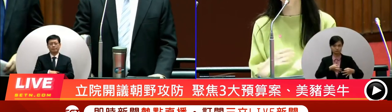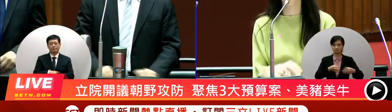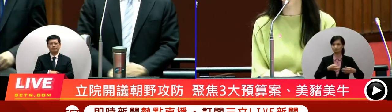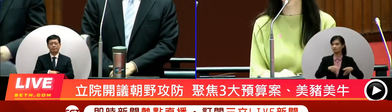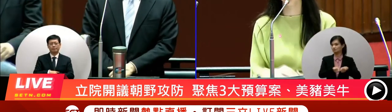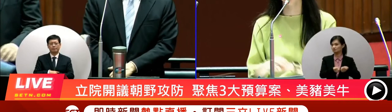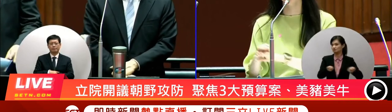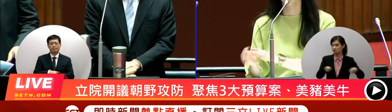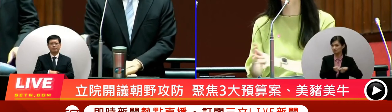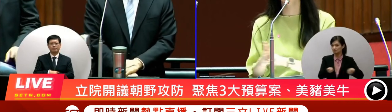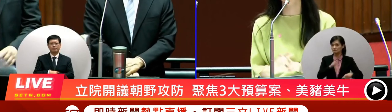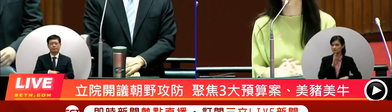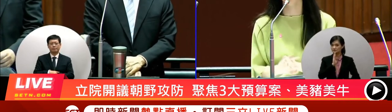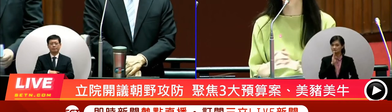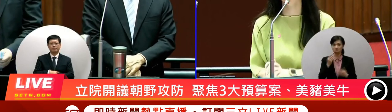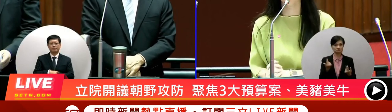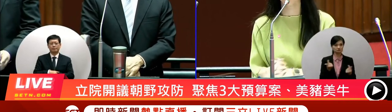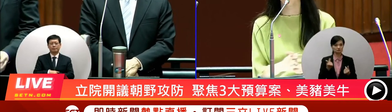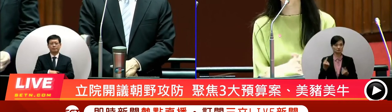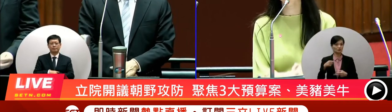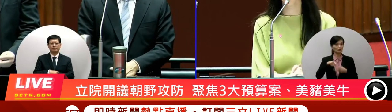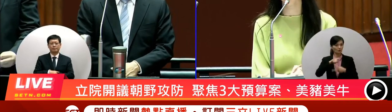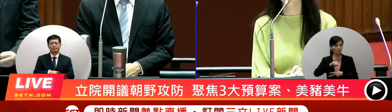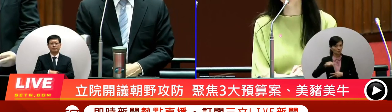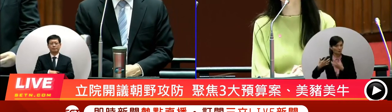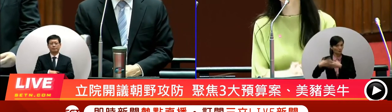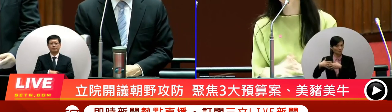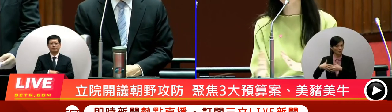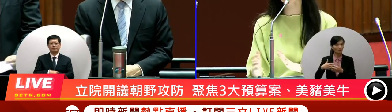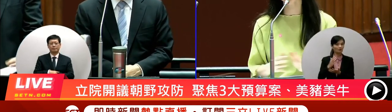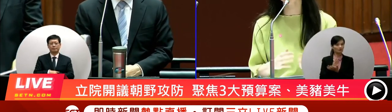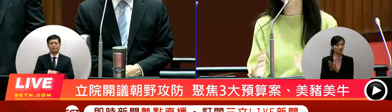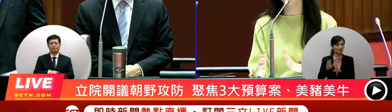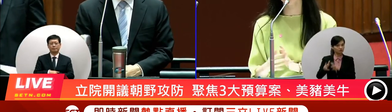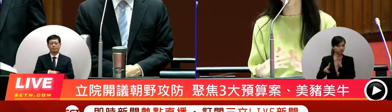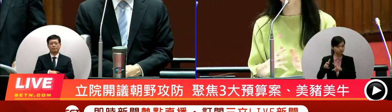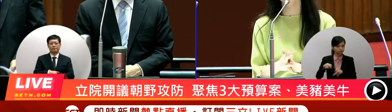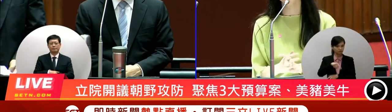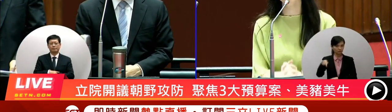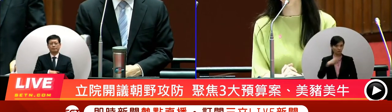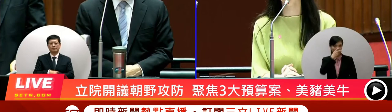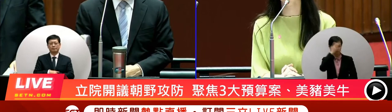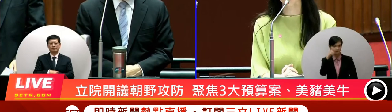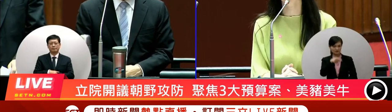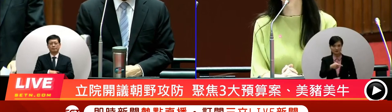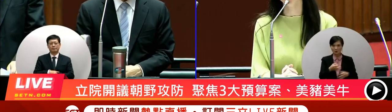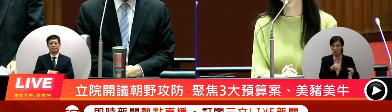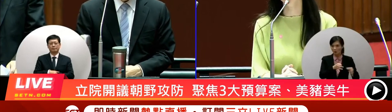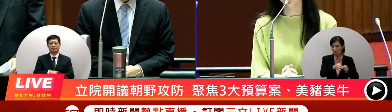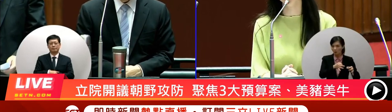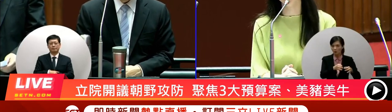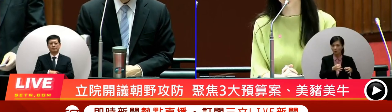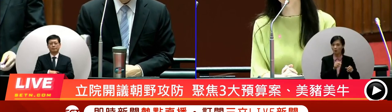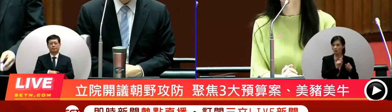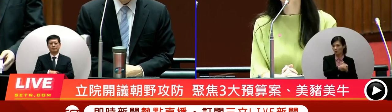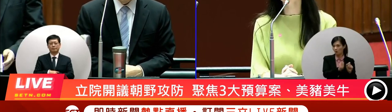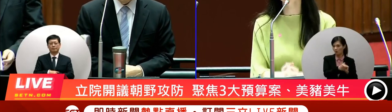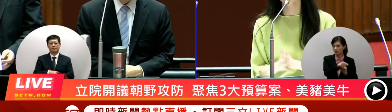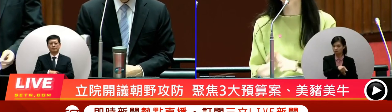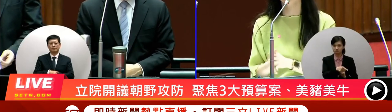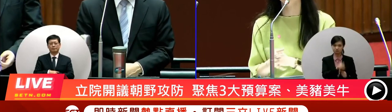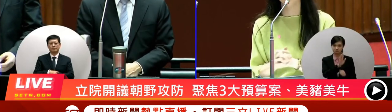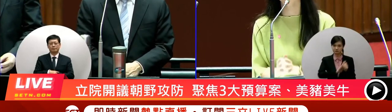湾，不管是我们的工具机、我们的机械业者等等，发现说在这个关税壁垒上是影响我们很多的竞争力。但